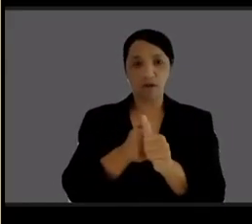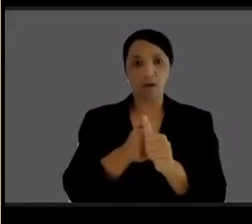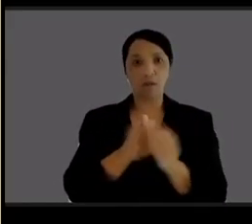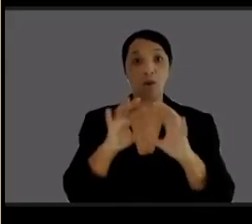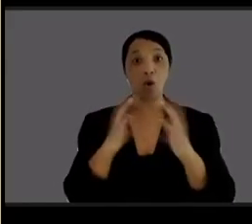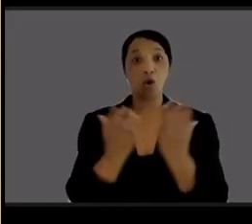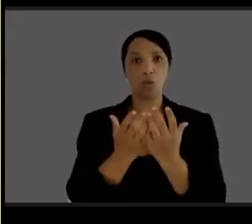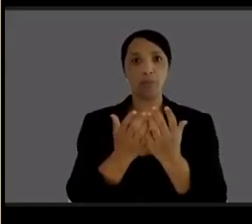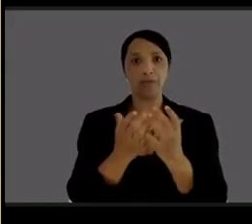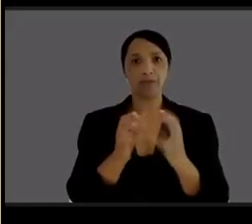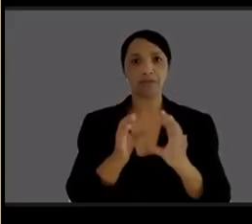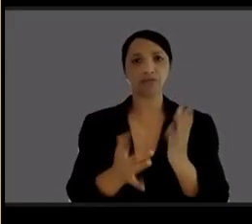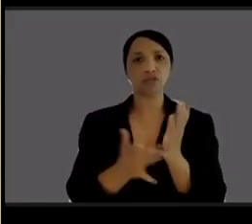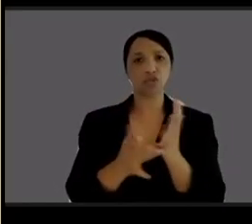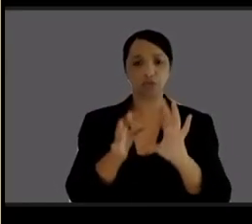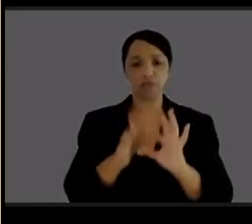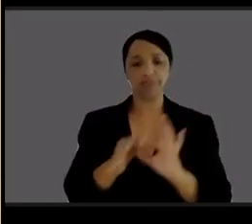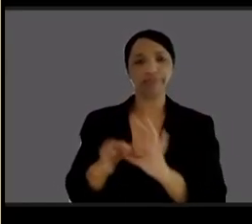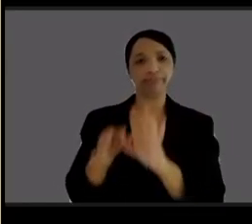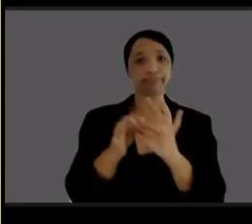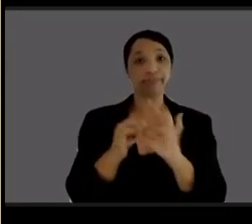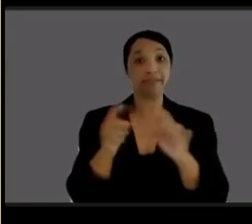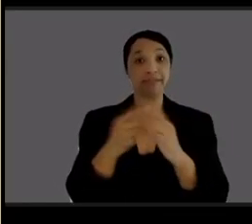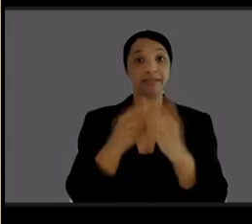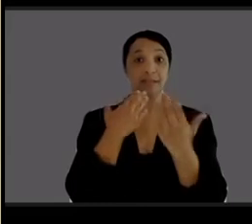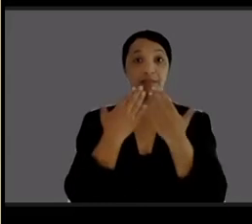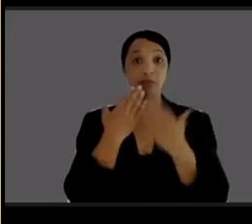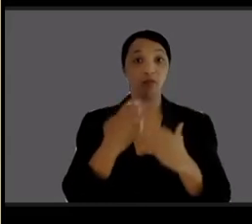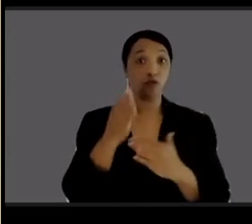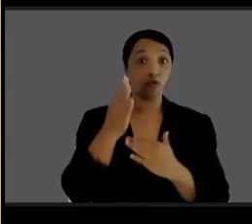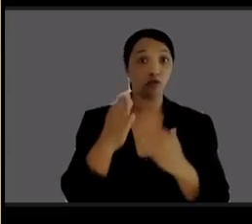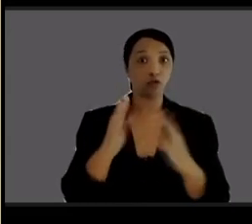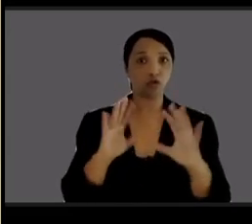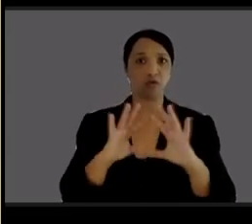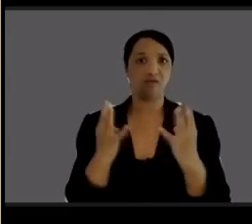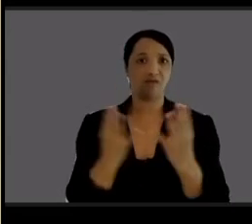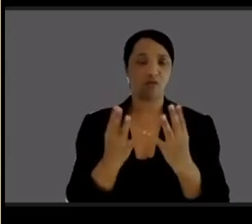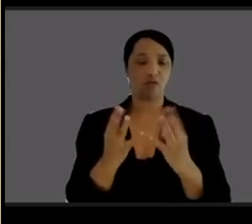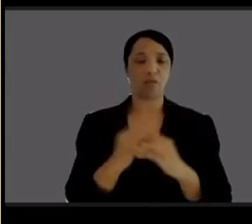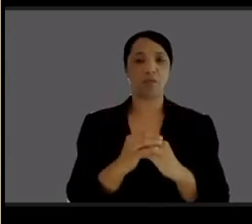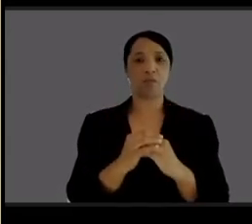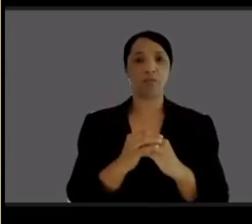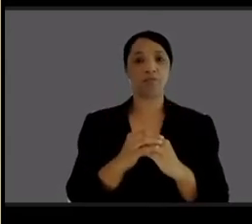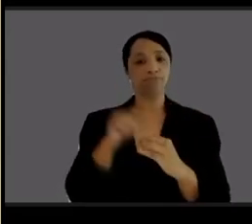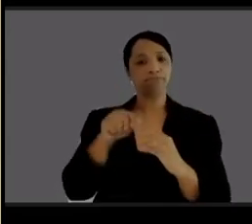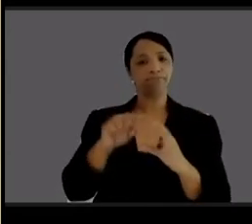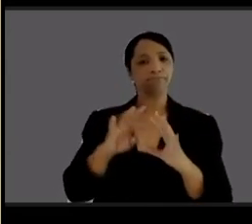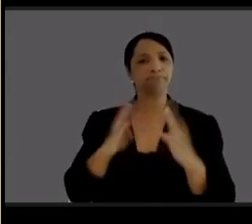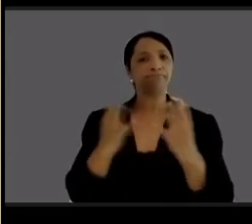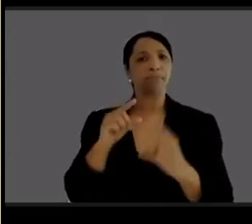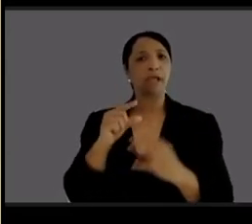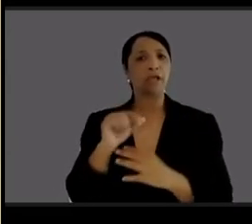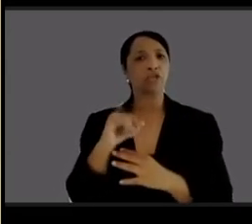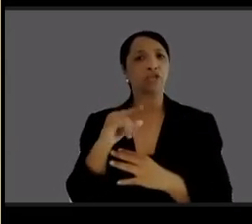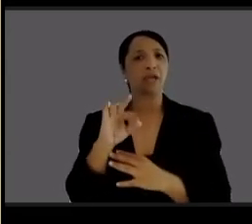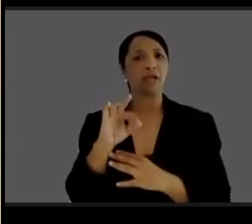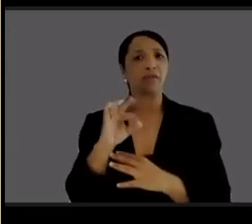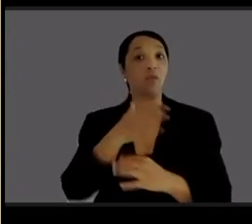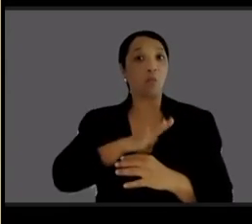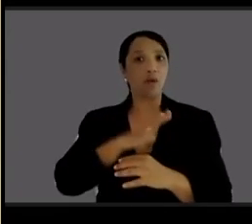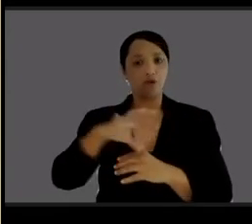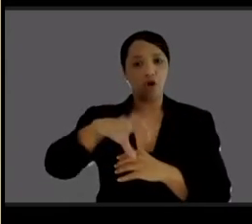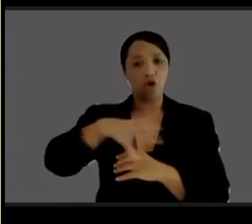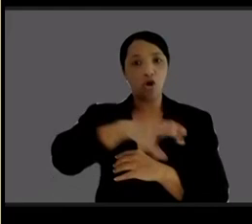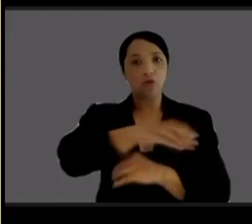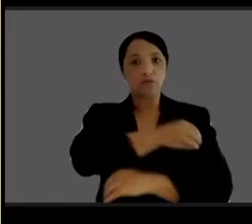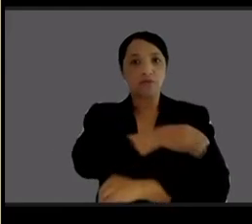travailler avec le pacte mondial en direction de l'avenir? Il s'agit de responsabiliser